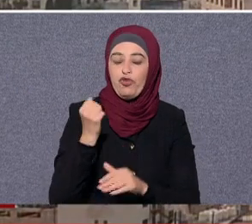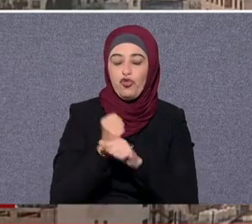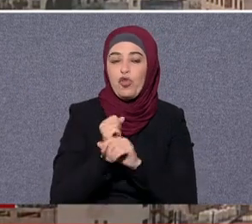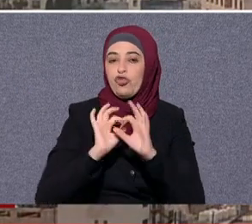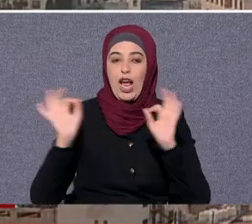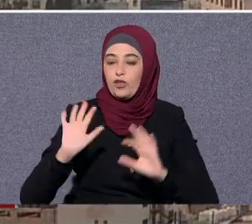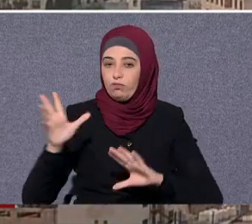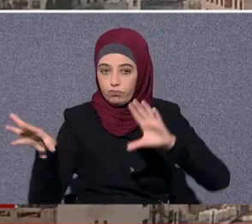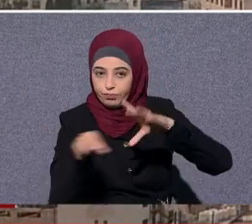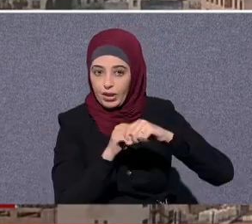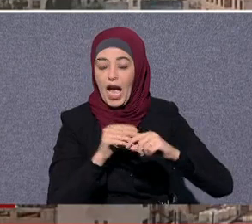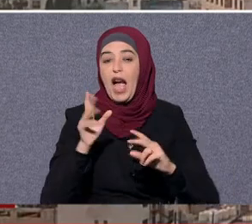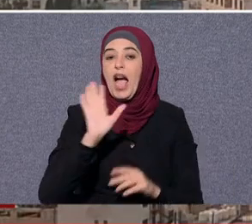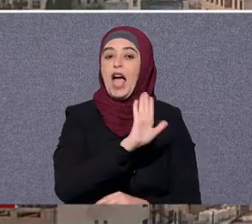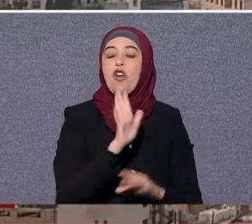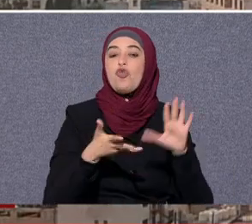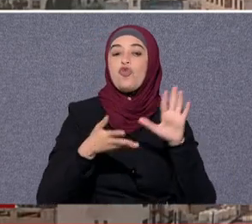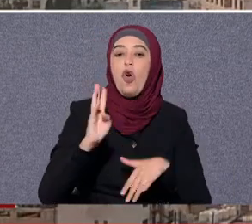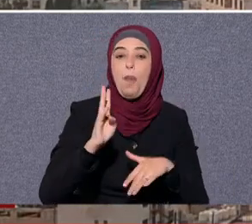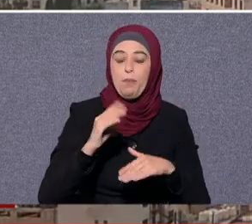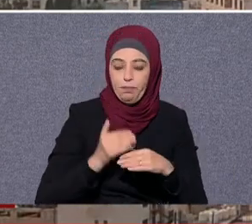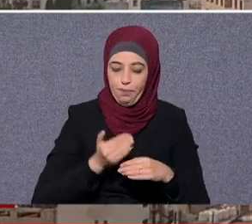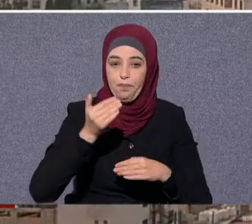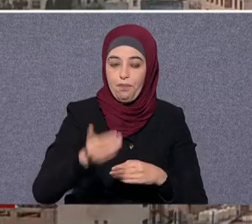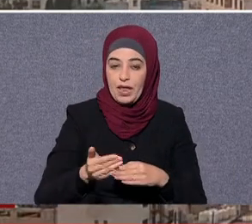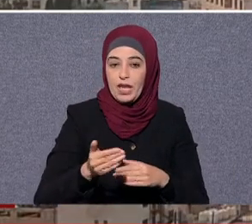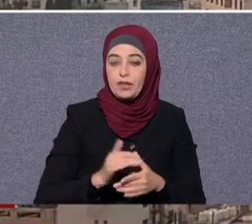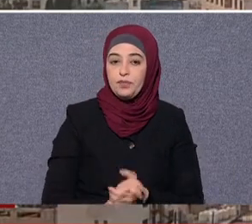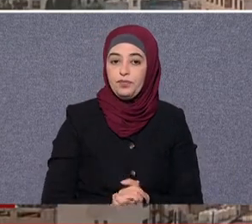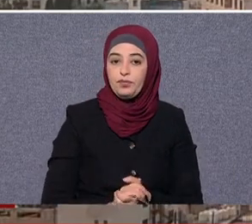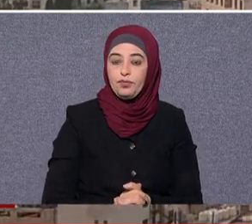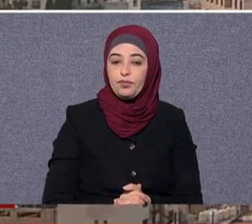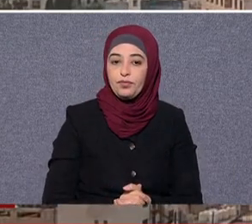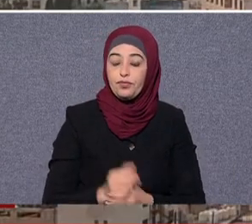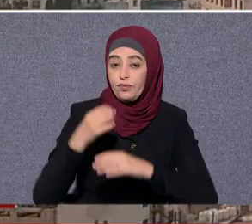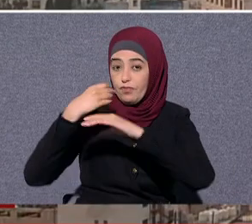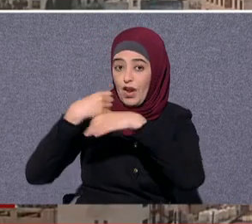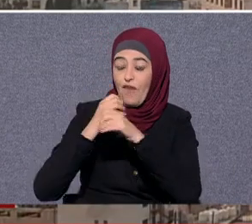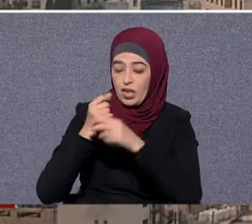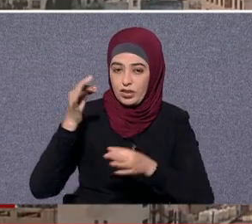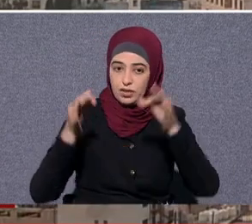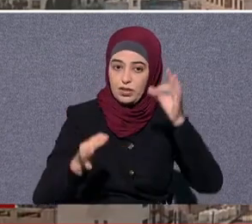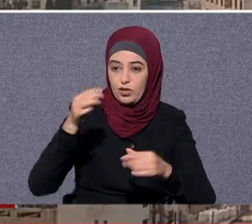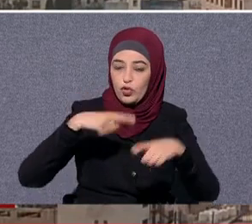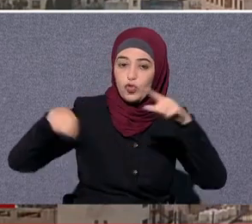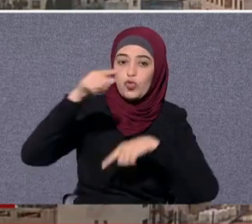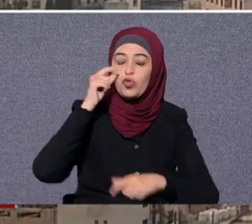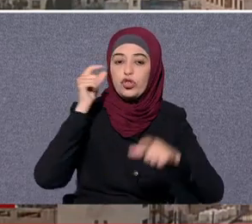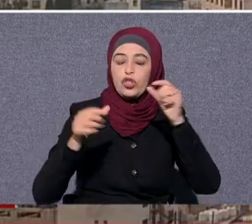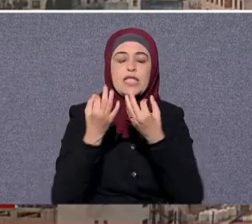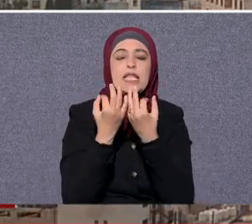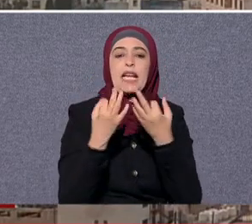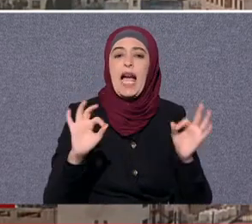بالحجر الصحي لمدة 14 يوما، وسيتم أيضا إجراء فحوصات مخبرية